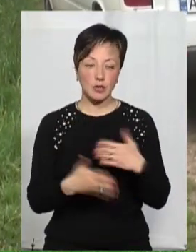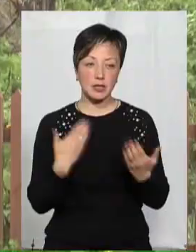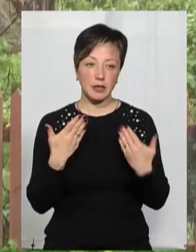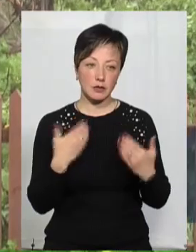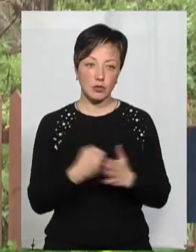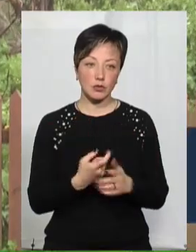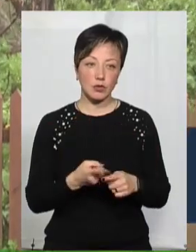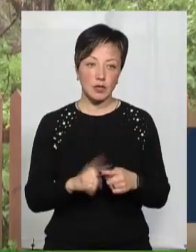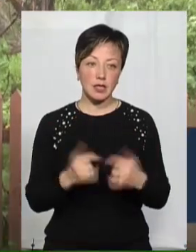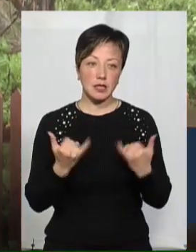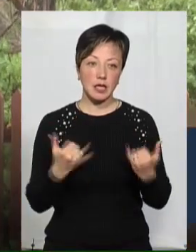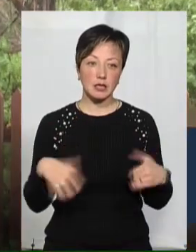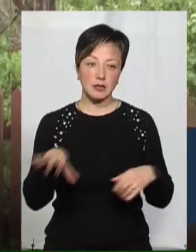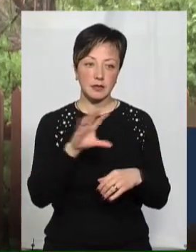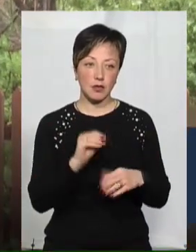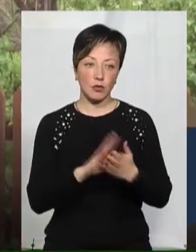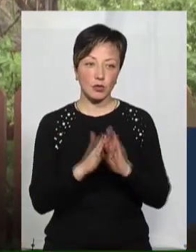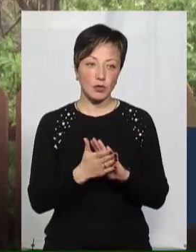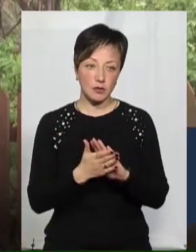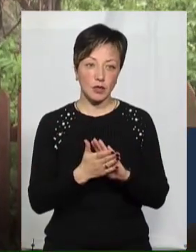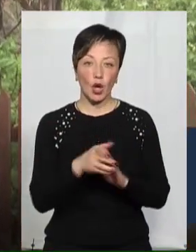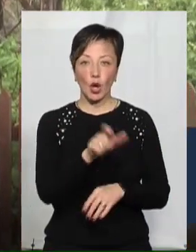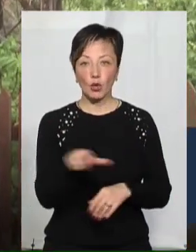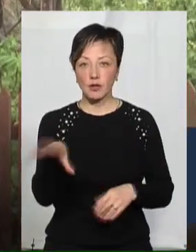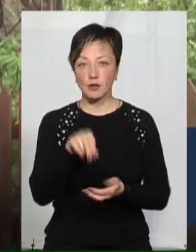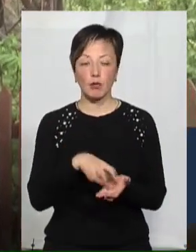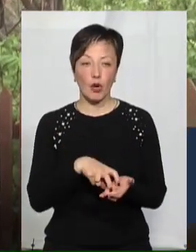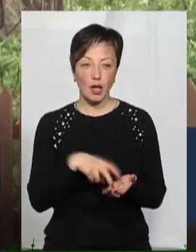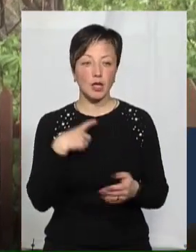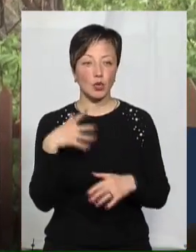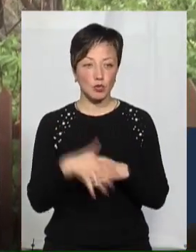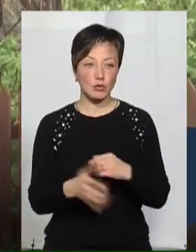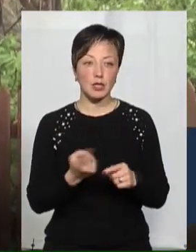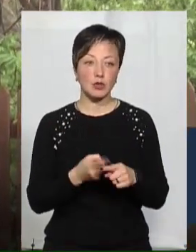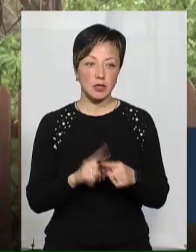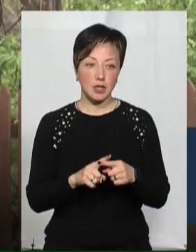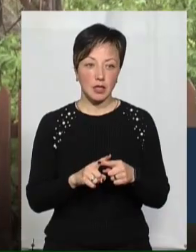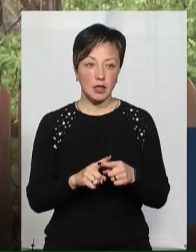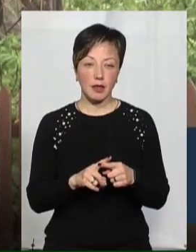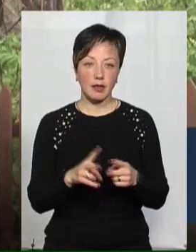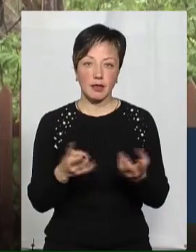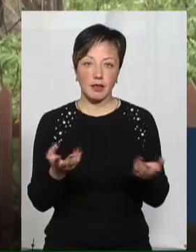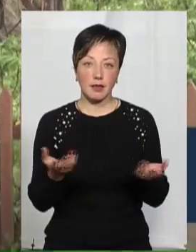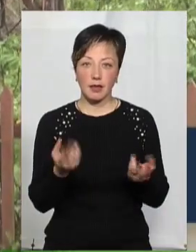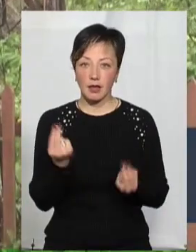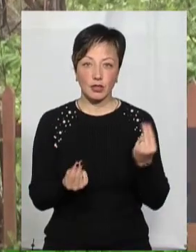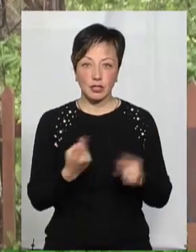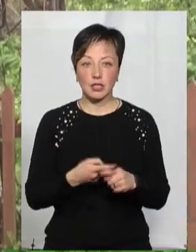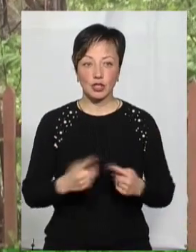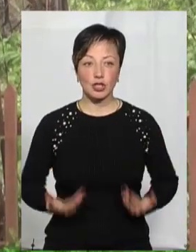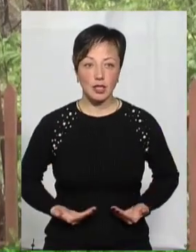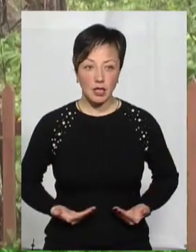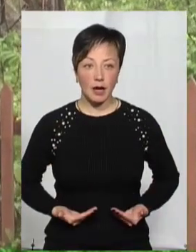ставиться. Зараз таке обстоятельство, якби люди всі бояться. Я розумію, це ж не ігрушка, це ж життя.